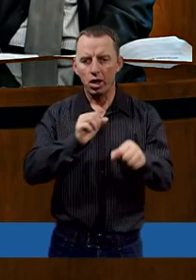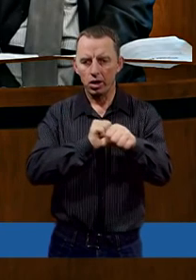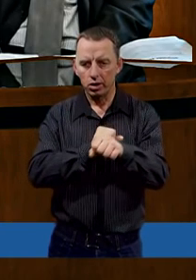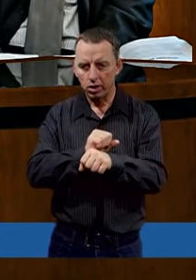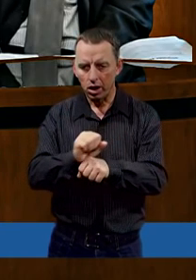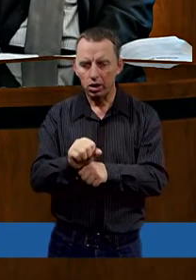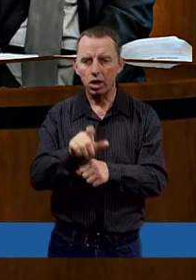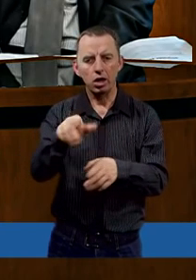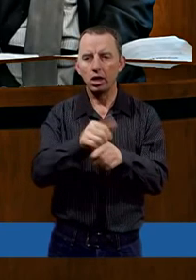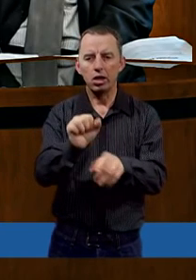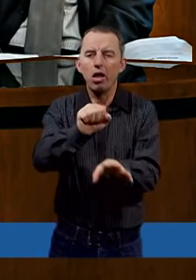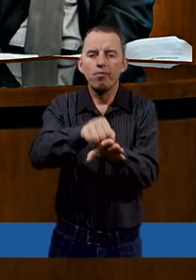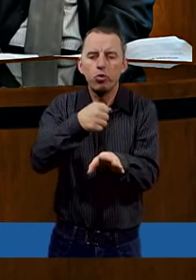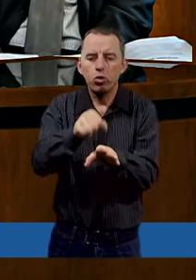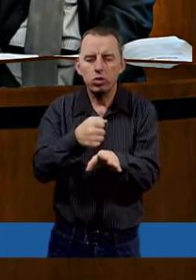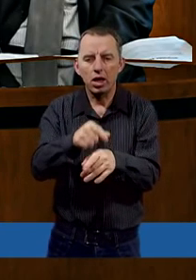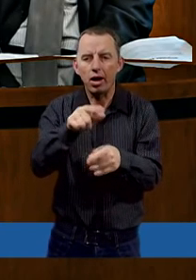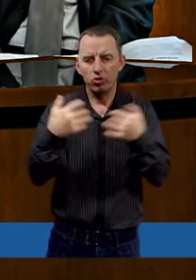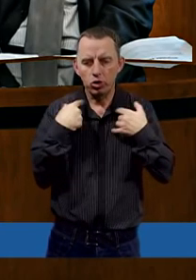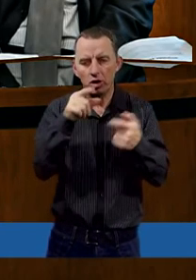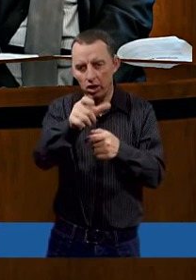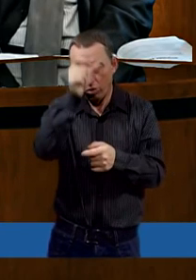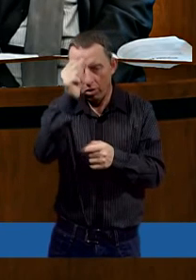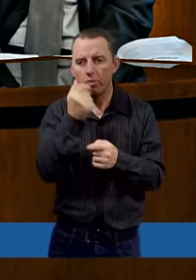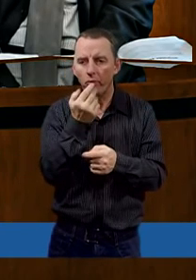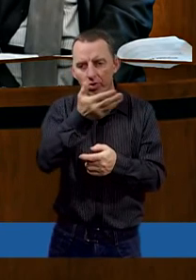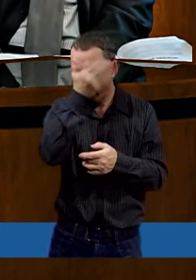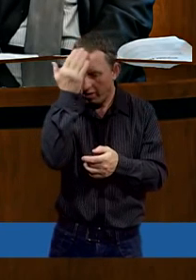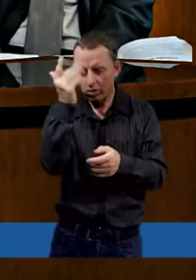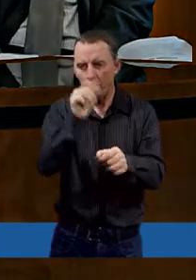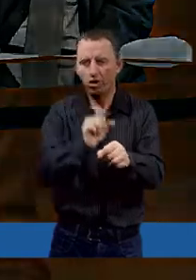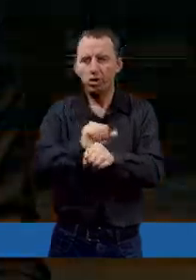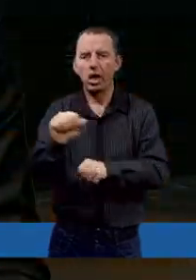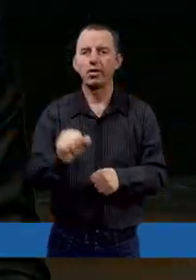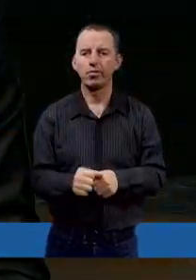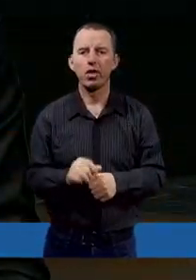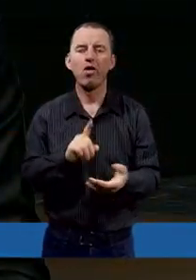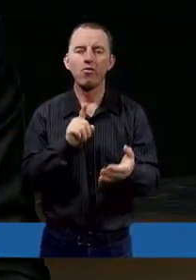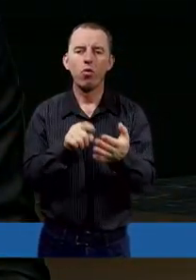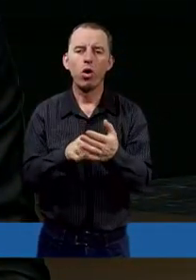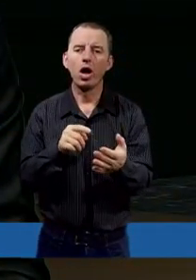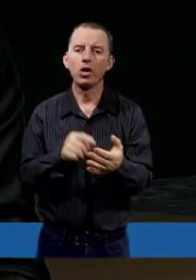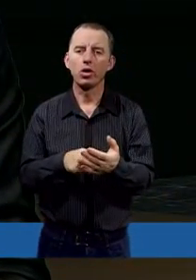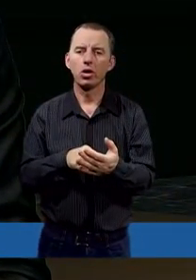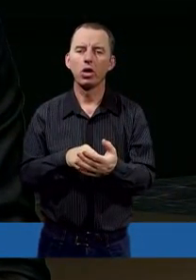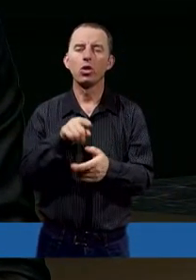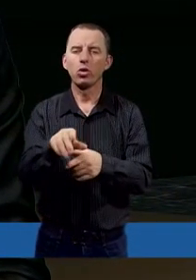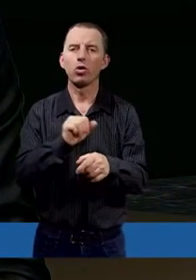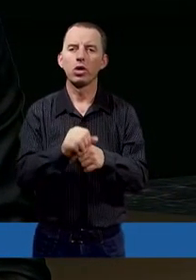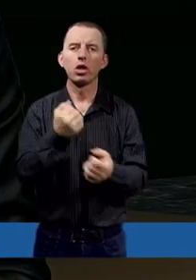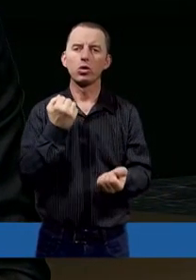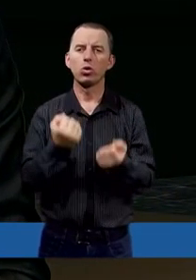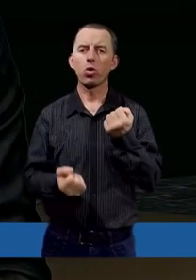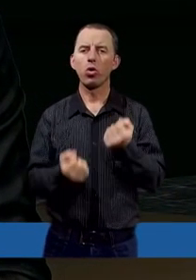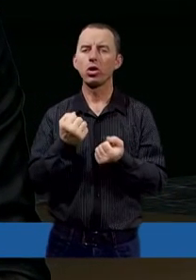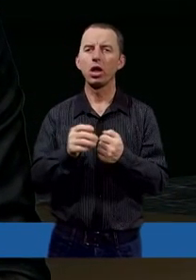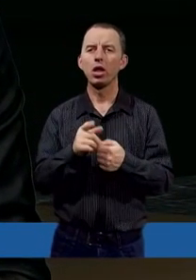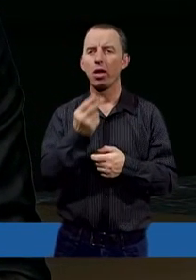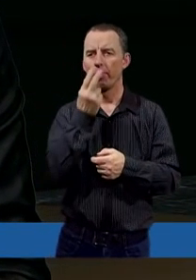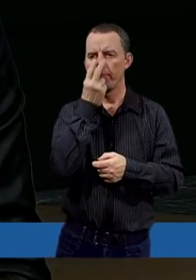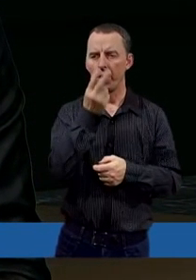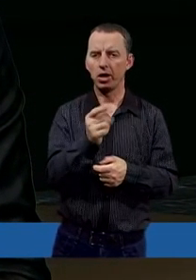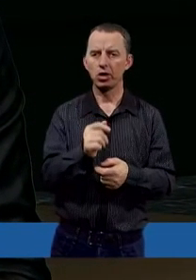tego człowieka, jak my mówimy, to nie wiemy, w jakim stanie jest. I właśnie to jest trudne. Kiedy